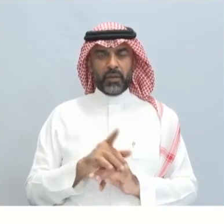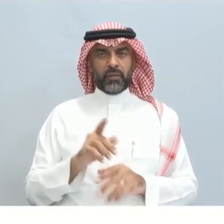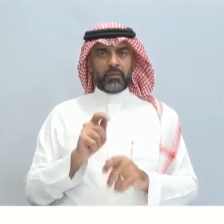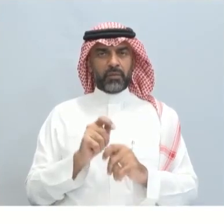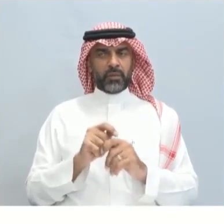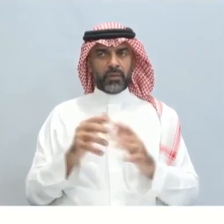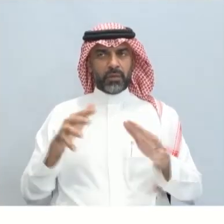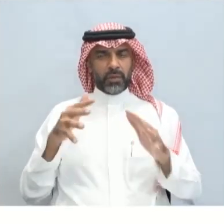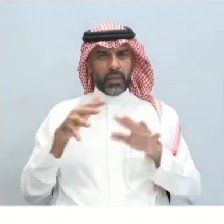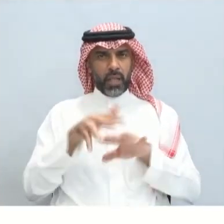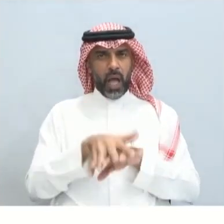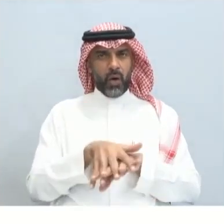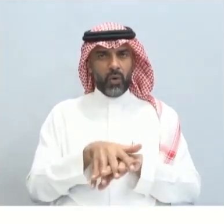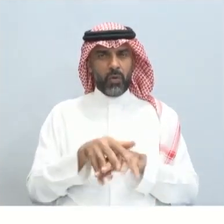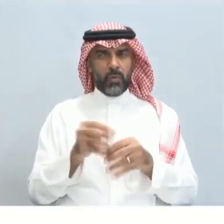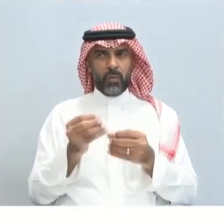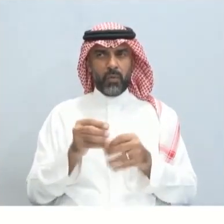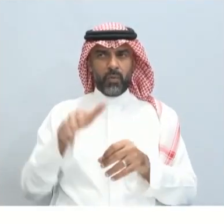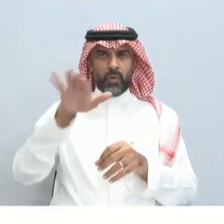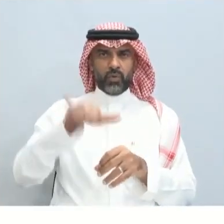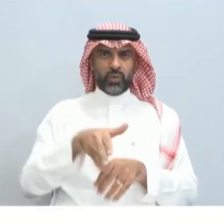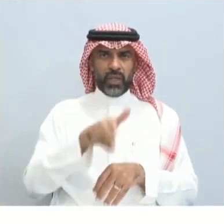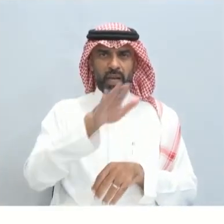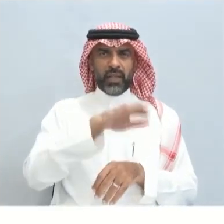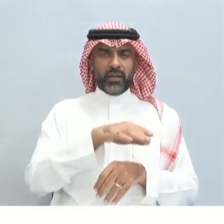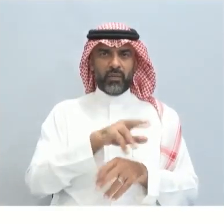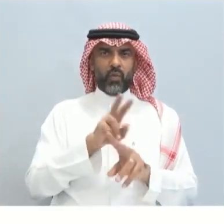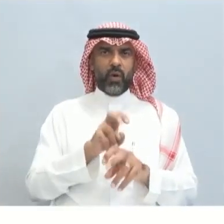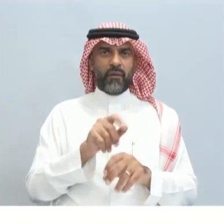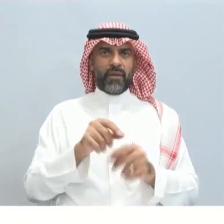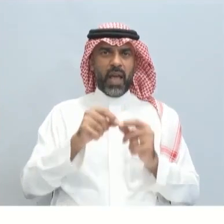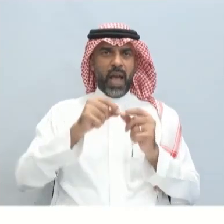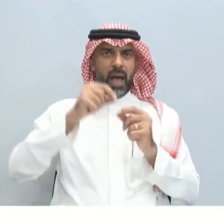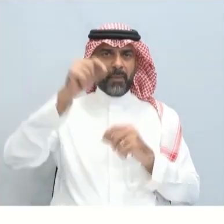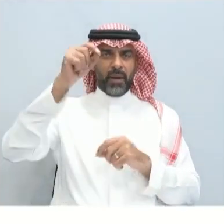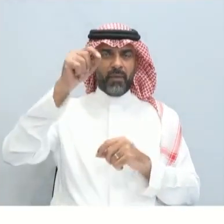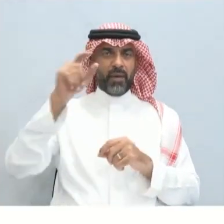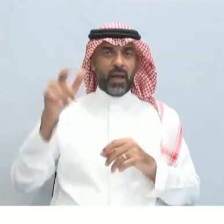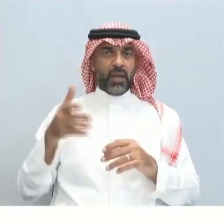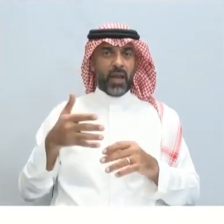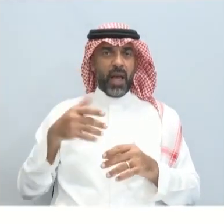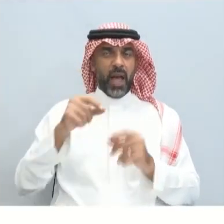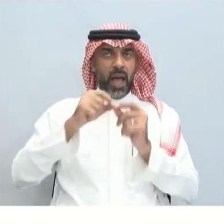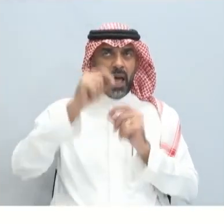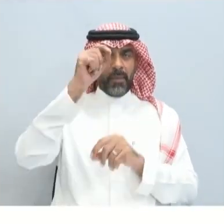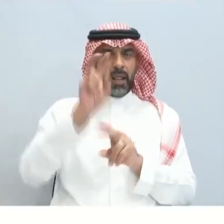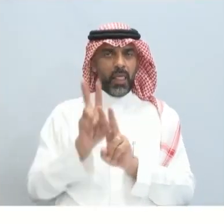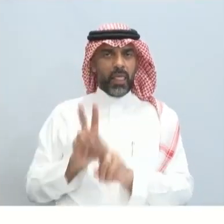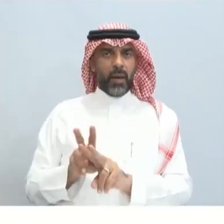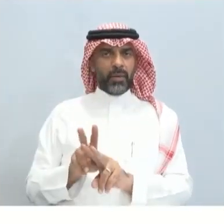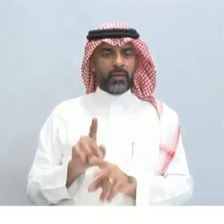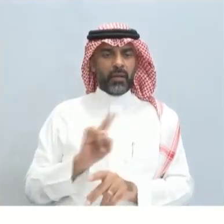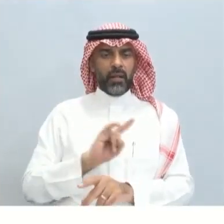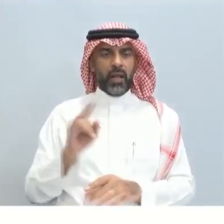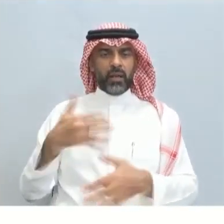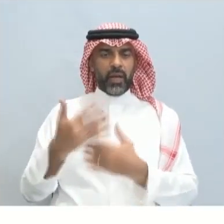التداخل موجات موقوفه في حبل فان الحبل يبدو ثابتا لا يتحرك نعم